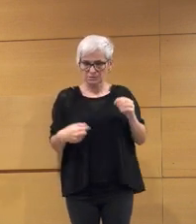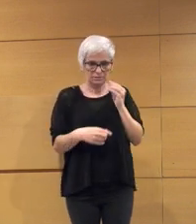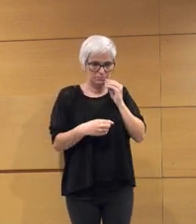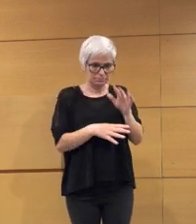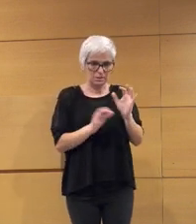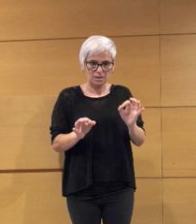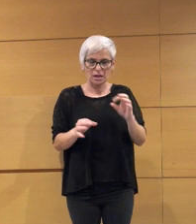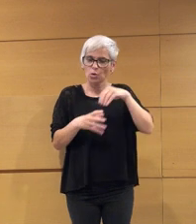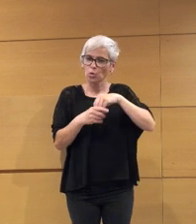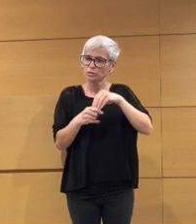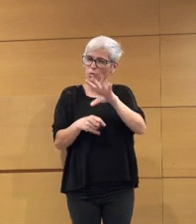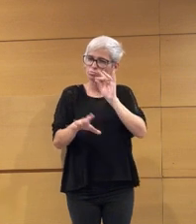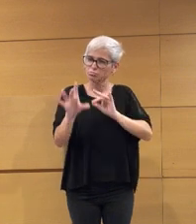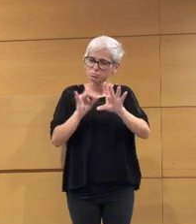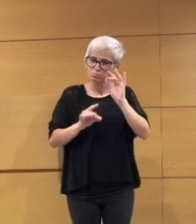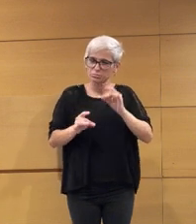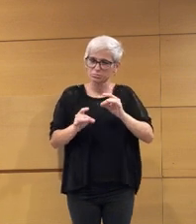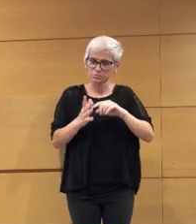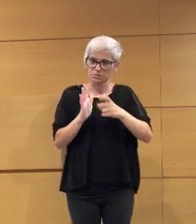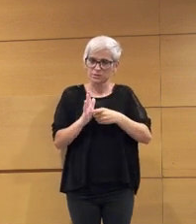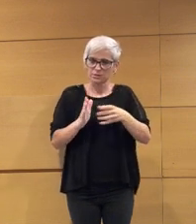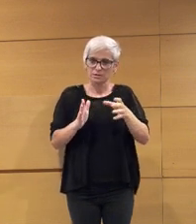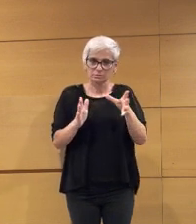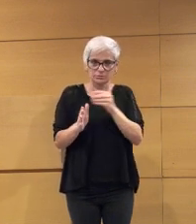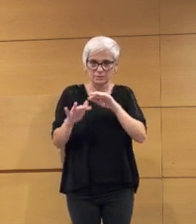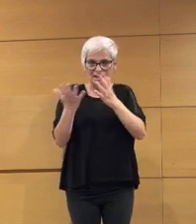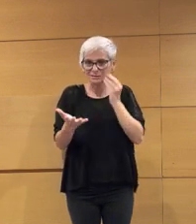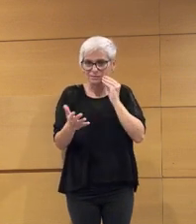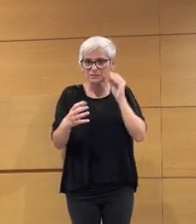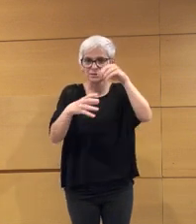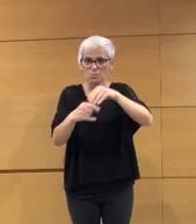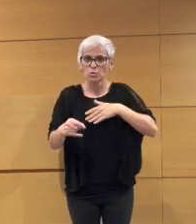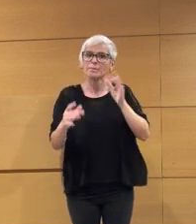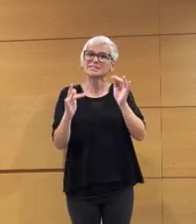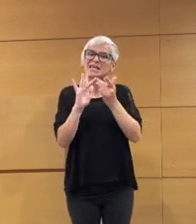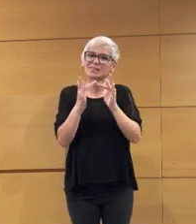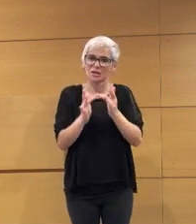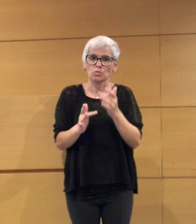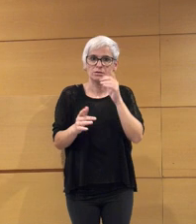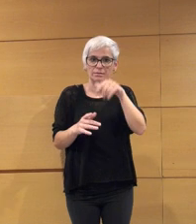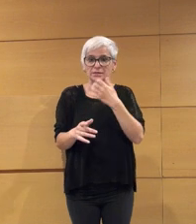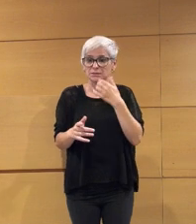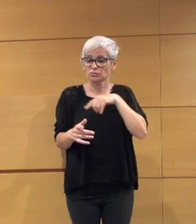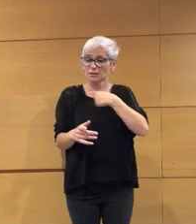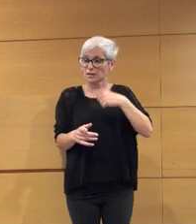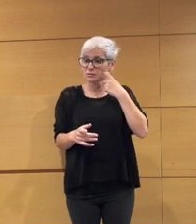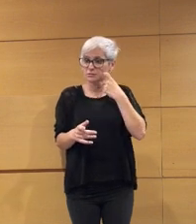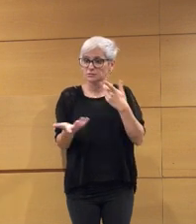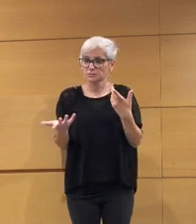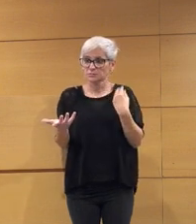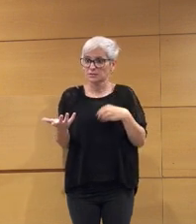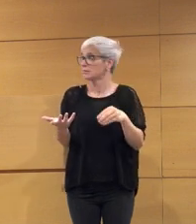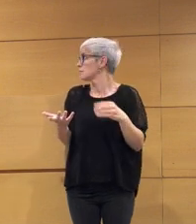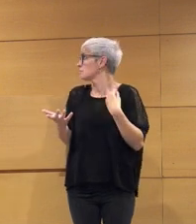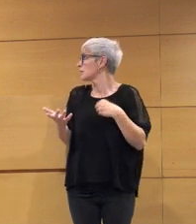el contingut, no?, i navegar al metavers. I també interactuar al metavers. Si esteu familiaritzats amb les WCAG, amb les